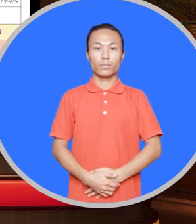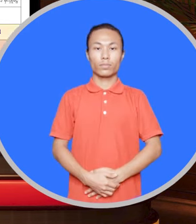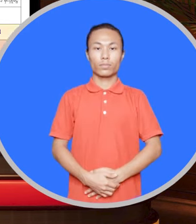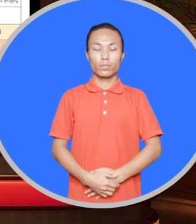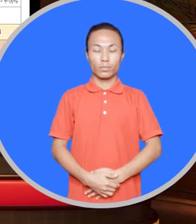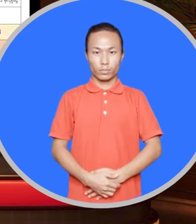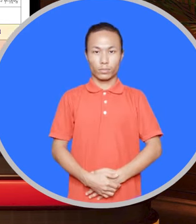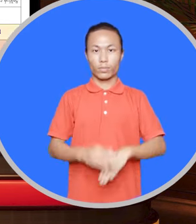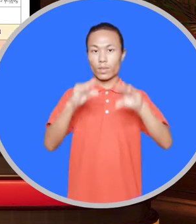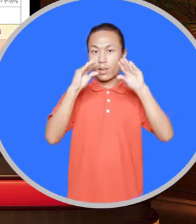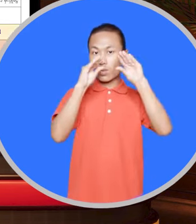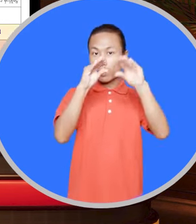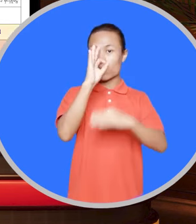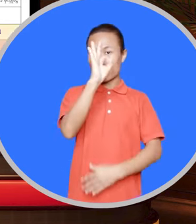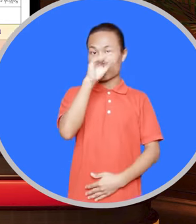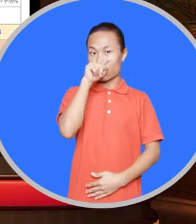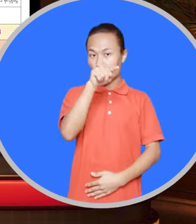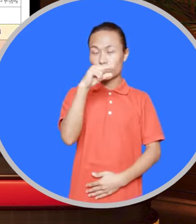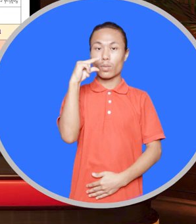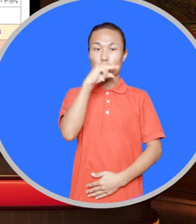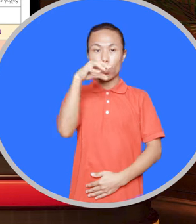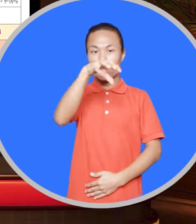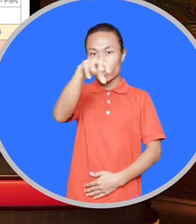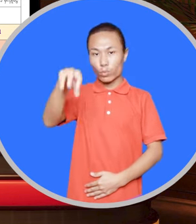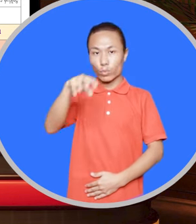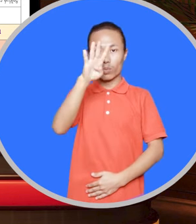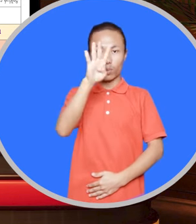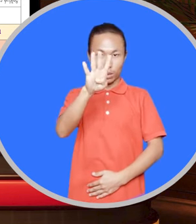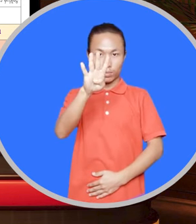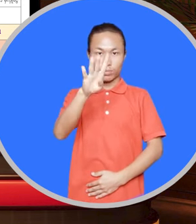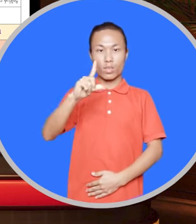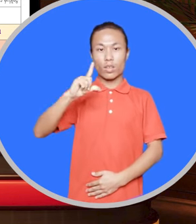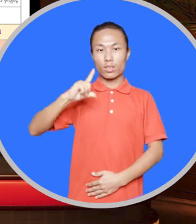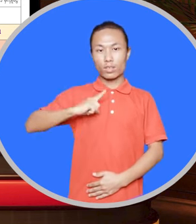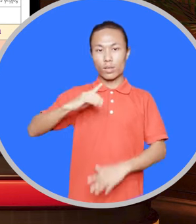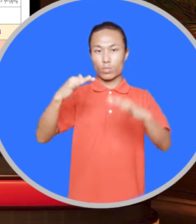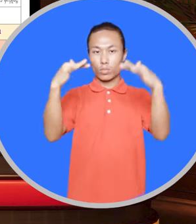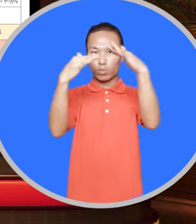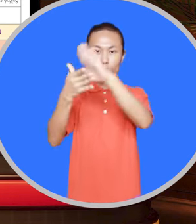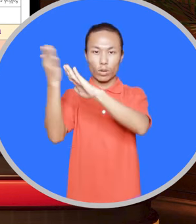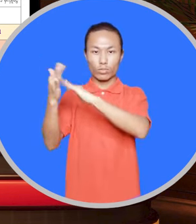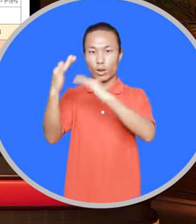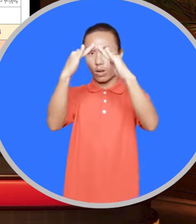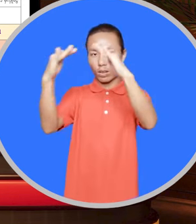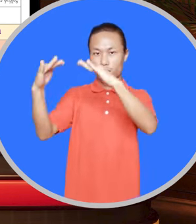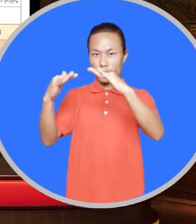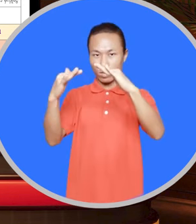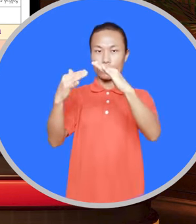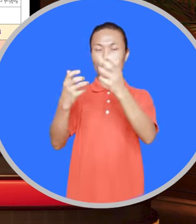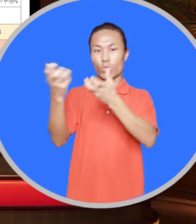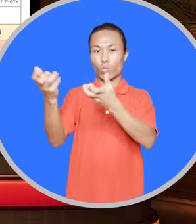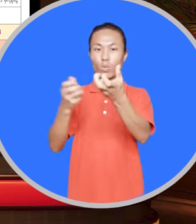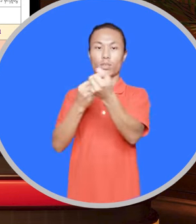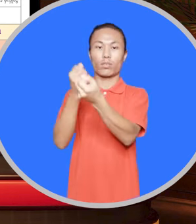ယ်ဝင်ကြီးဌာနအနေနဲ့အဲ့ဒီရမုံငွေတွေကိုကြောက်ကြီးရွှေကျင်နတ်တလင်းထန်းတပင်ဒေသများရှိစစ်ဘေးရှောင်ပြည်သူများအ